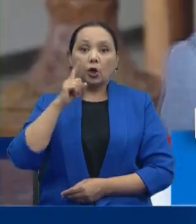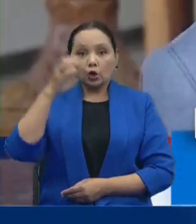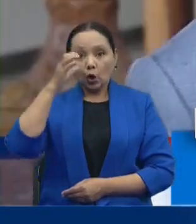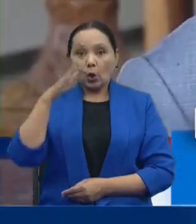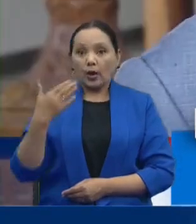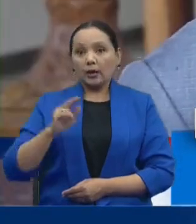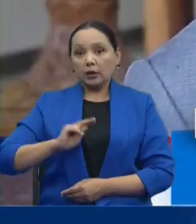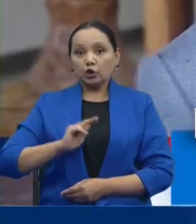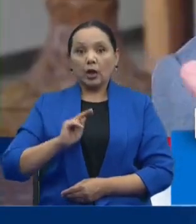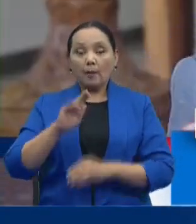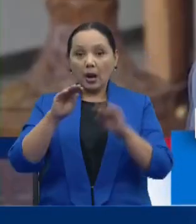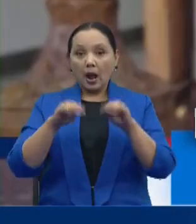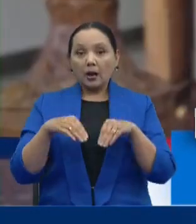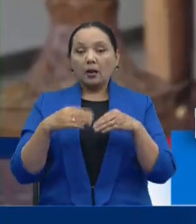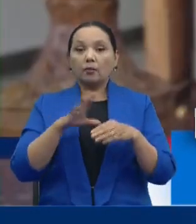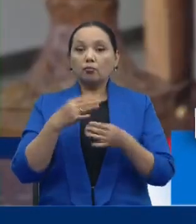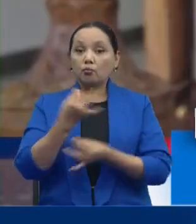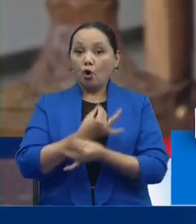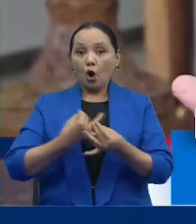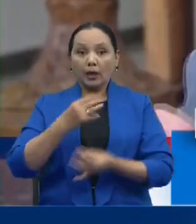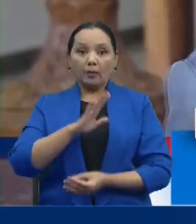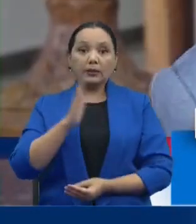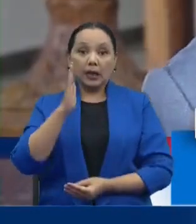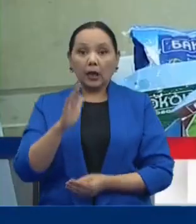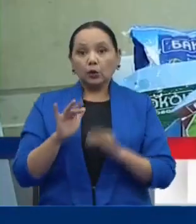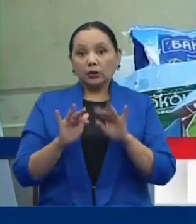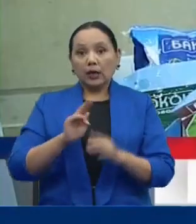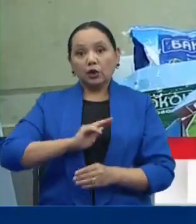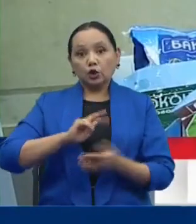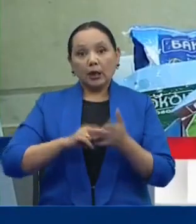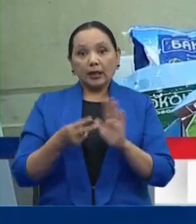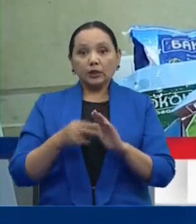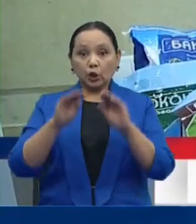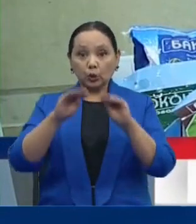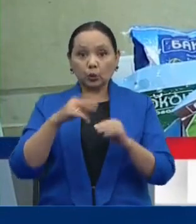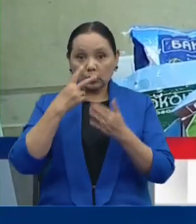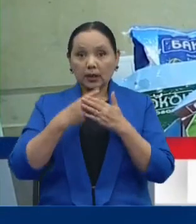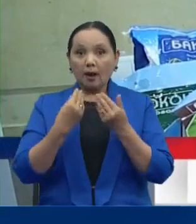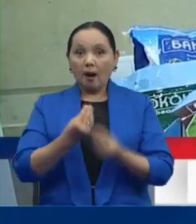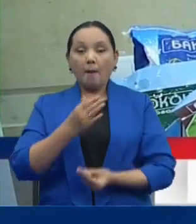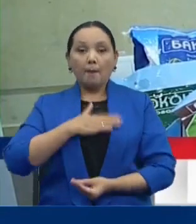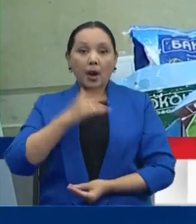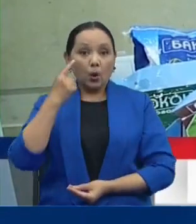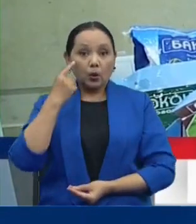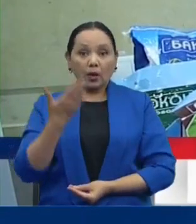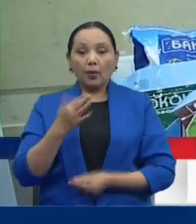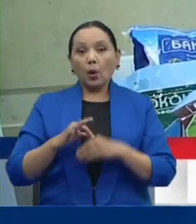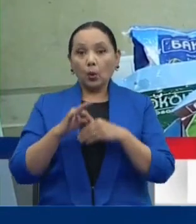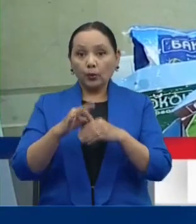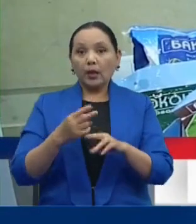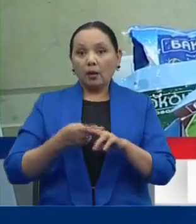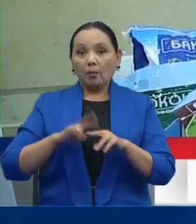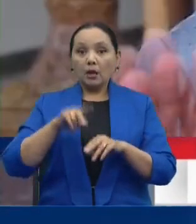olimlari ishlanmalarini muhokamasiga va kelgusida qiladigan ishlar rejasini tuzishiga qaratilgan. Men o'ylaymanki, o'tayotgan mana